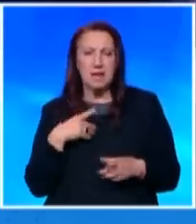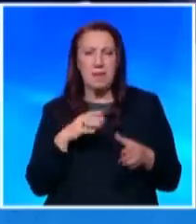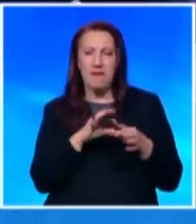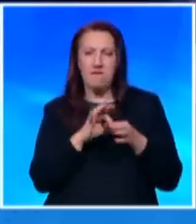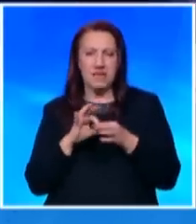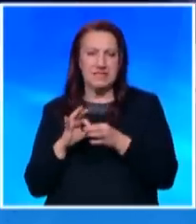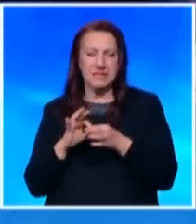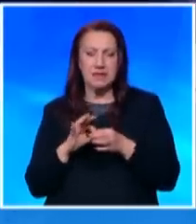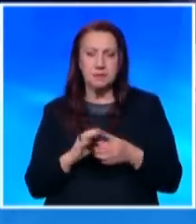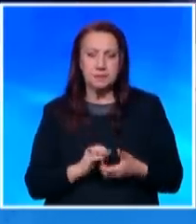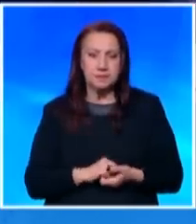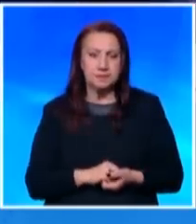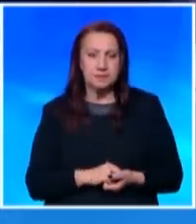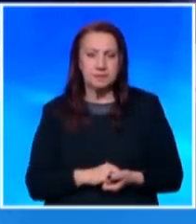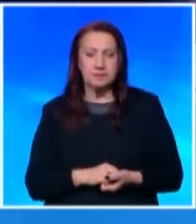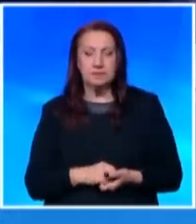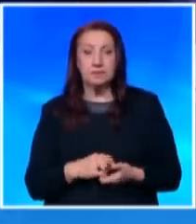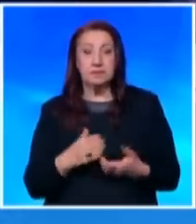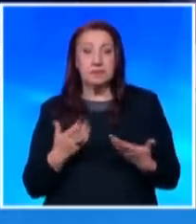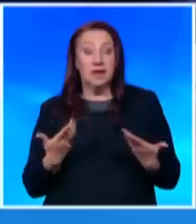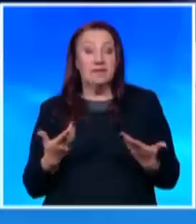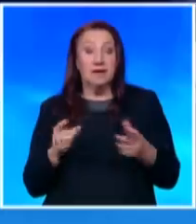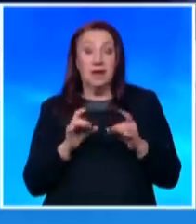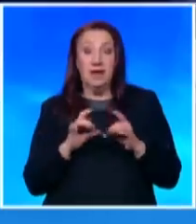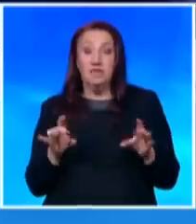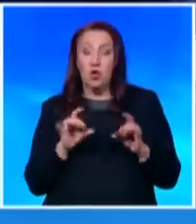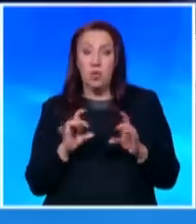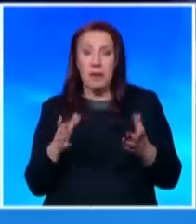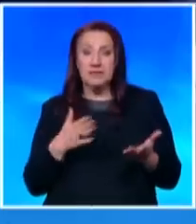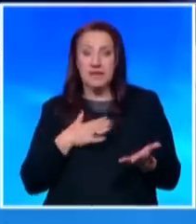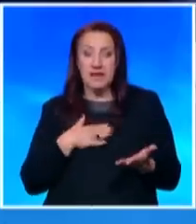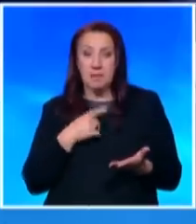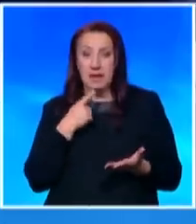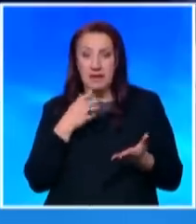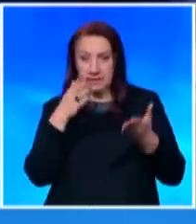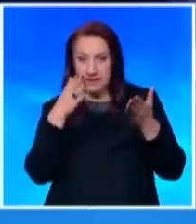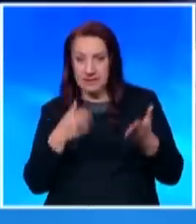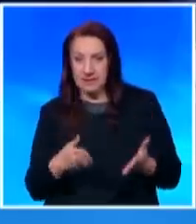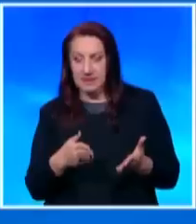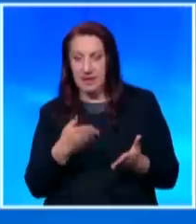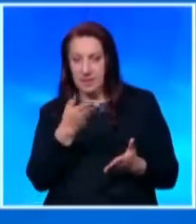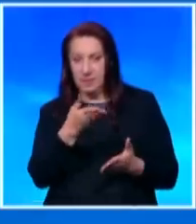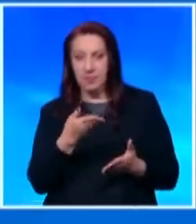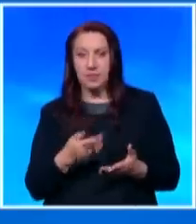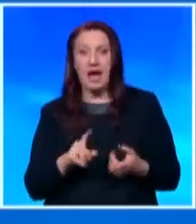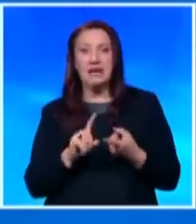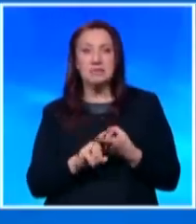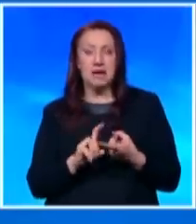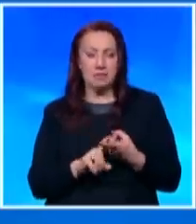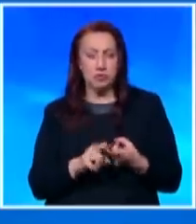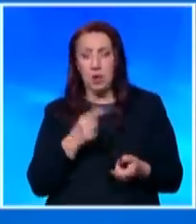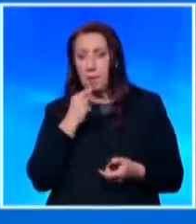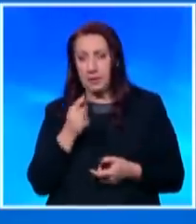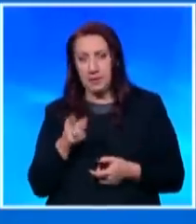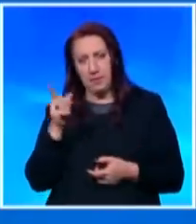събития. А каква информация е текла за него? Защото, питам ви, защото вие познавате много добре